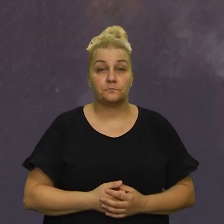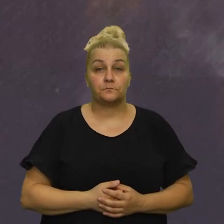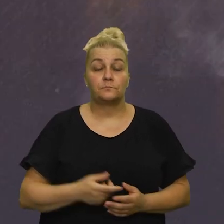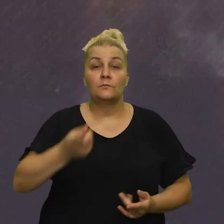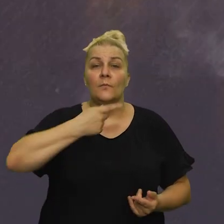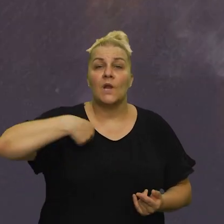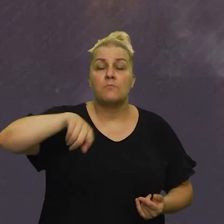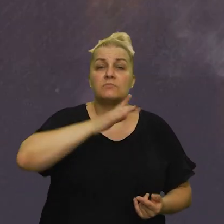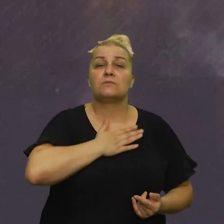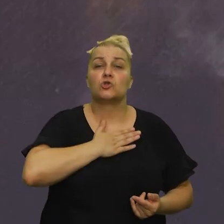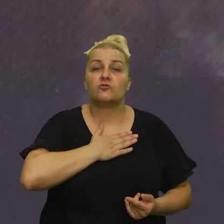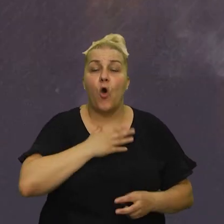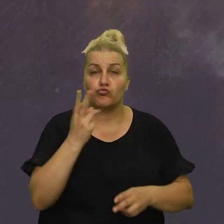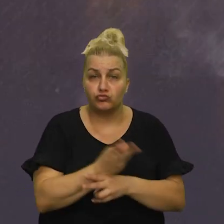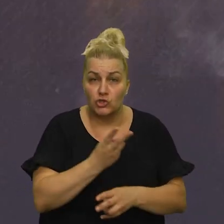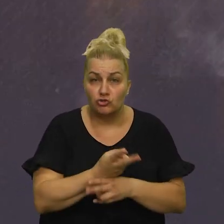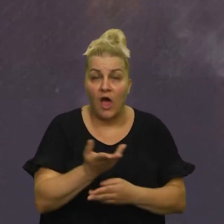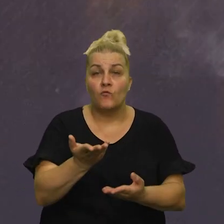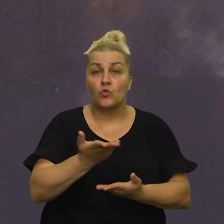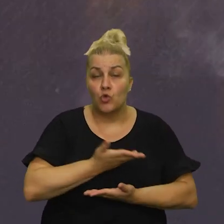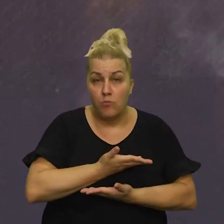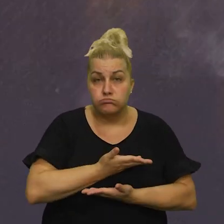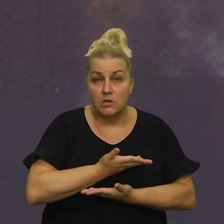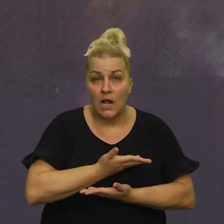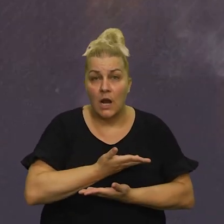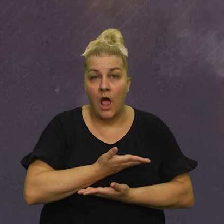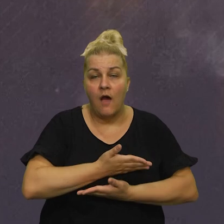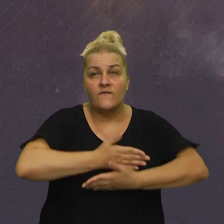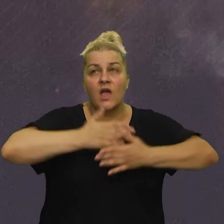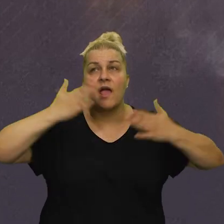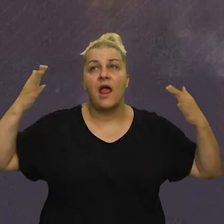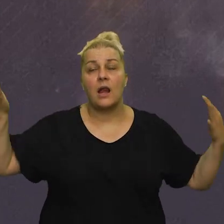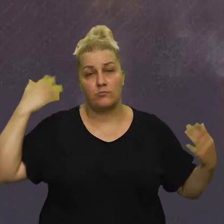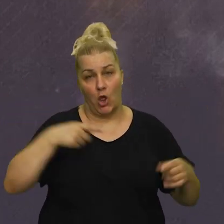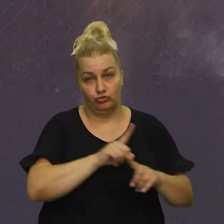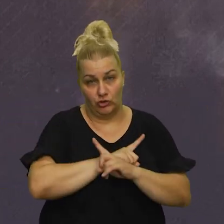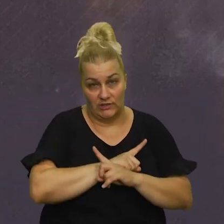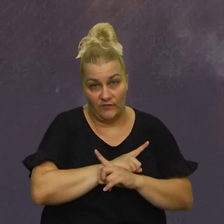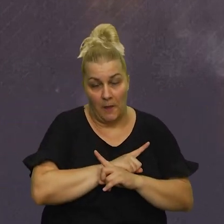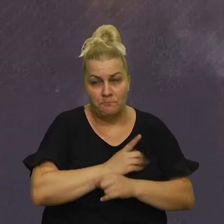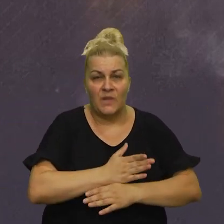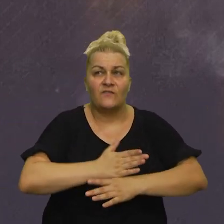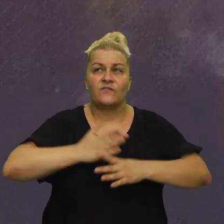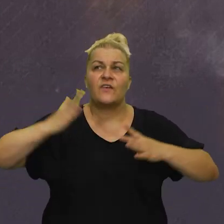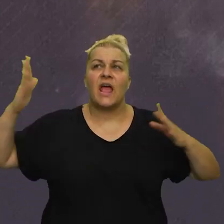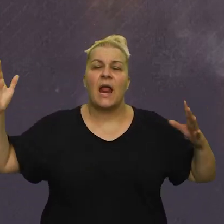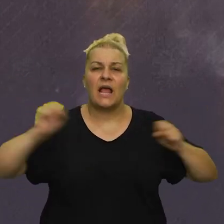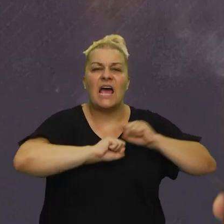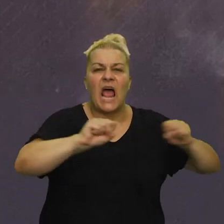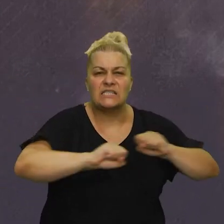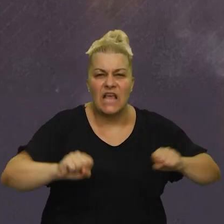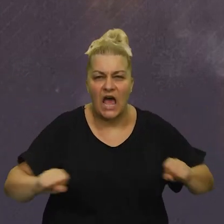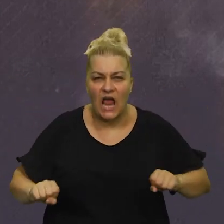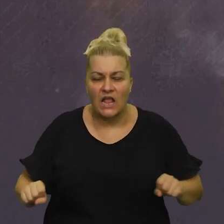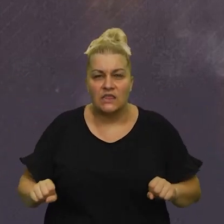Mi smo svoju državu dobili sa silnim žrtvama, uz velika razaranja